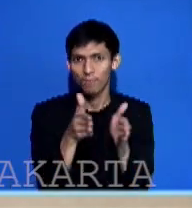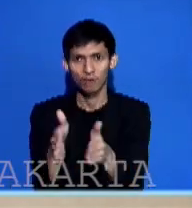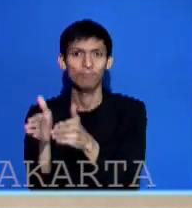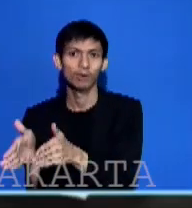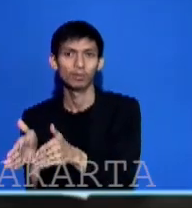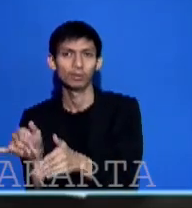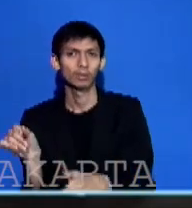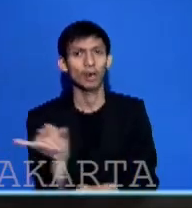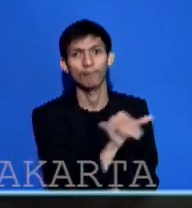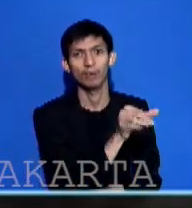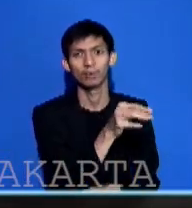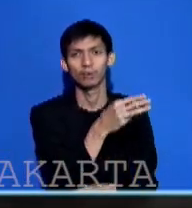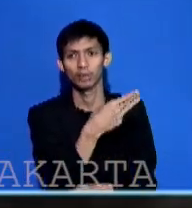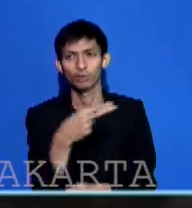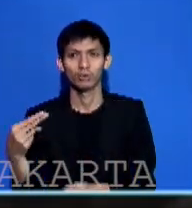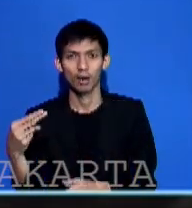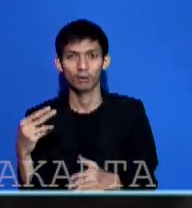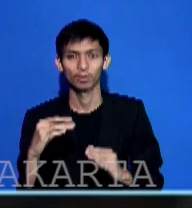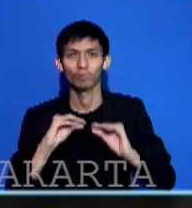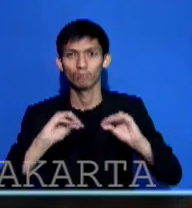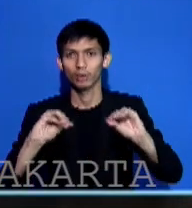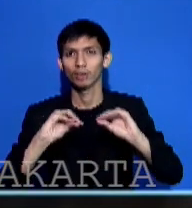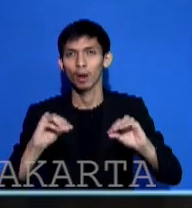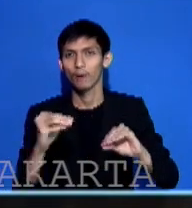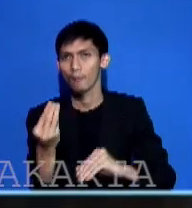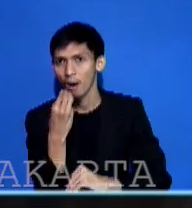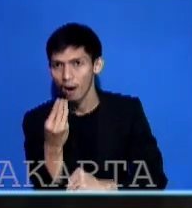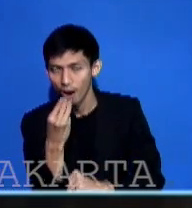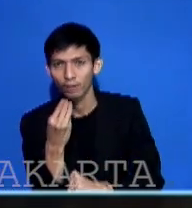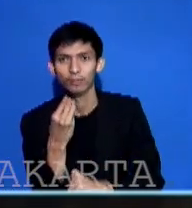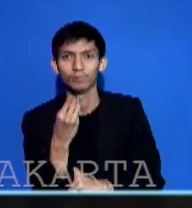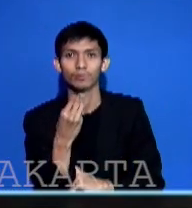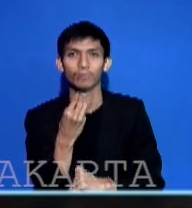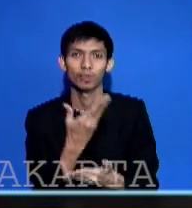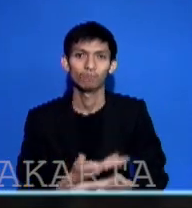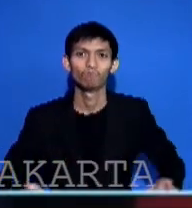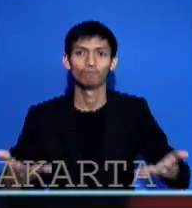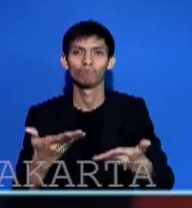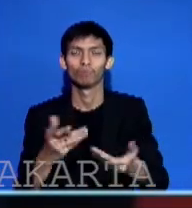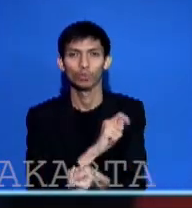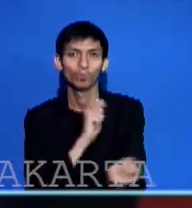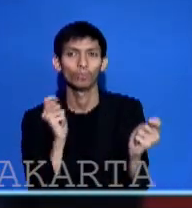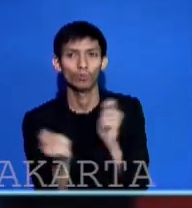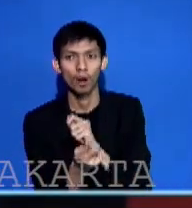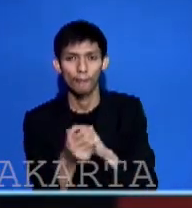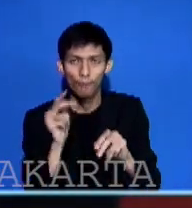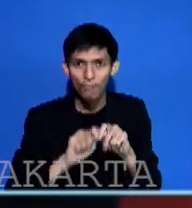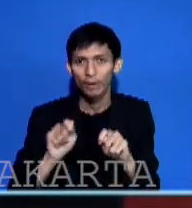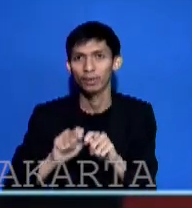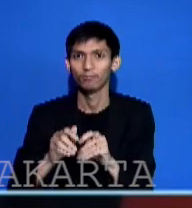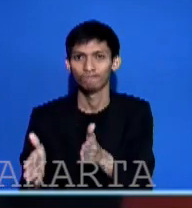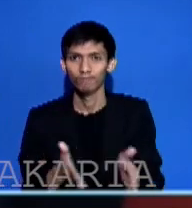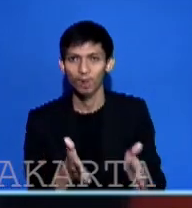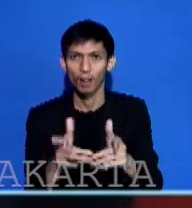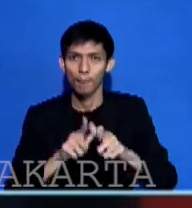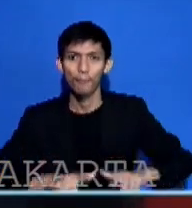seperti ekonomi, kesehatan, pendidikan, pangan, transformasi sosial, dan konservasi lingkungan berkelanjutan.